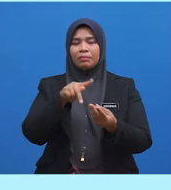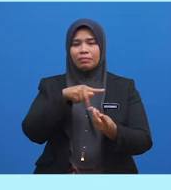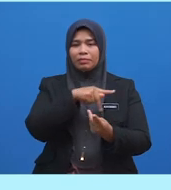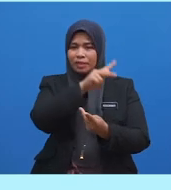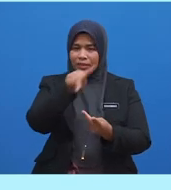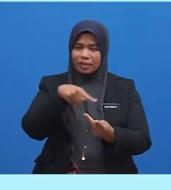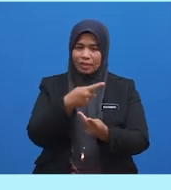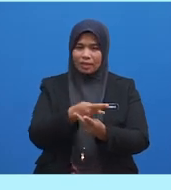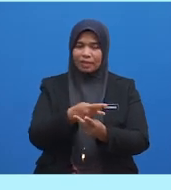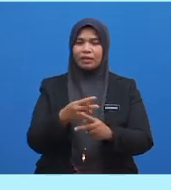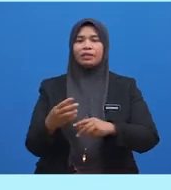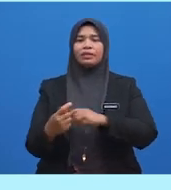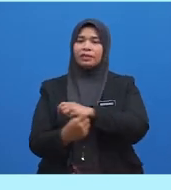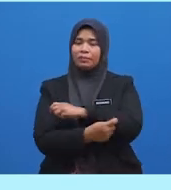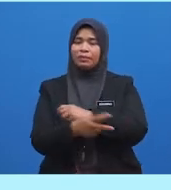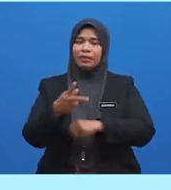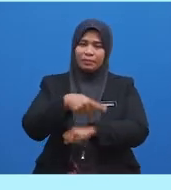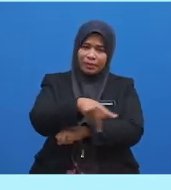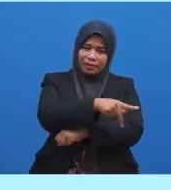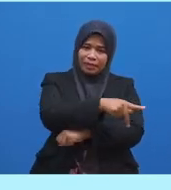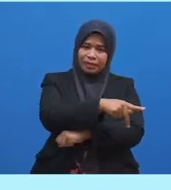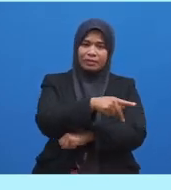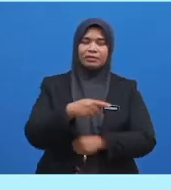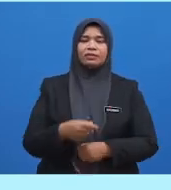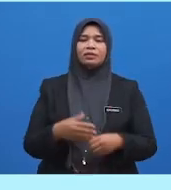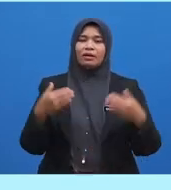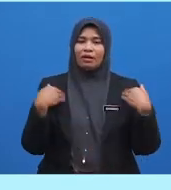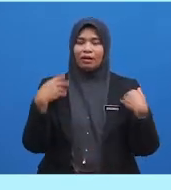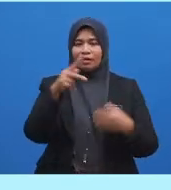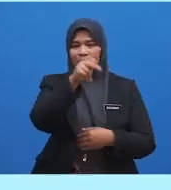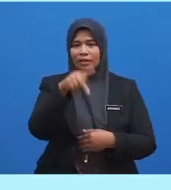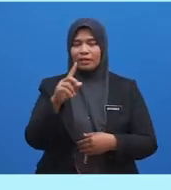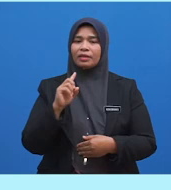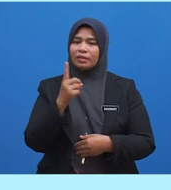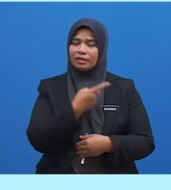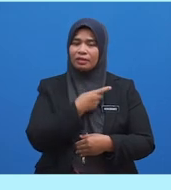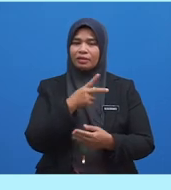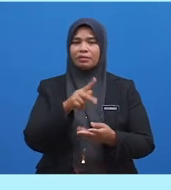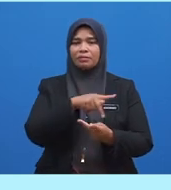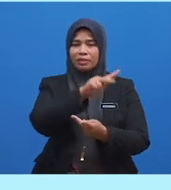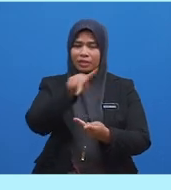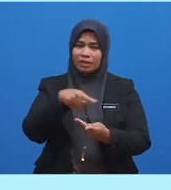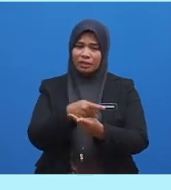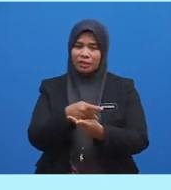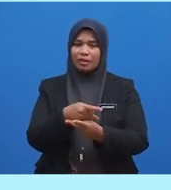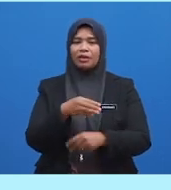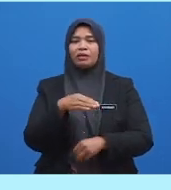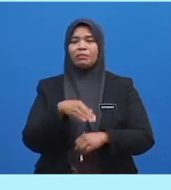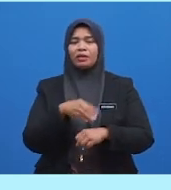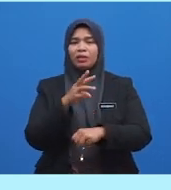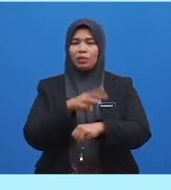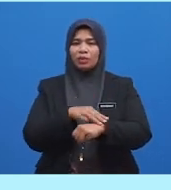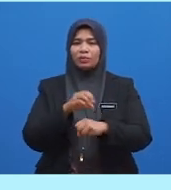di tepi pantai Adakah kita berpindah pada waktu siang